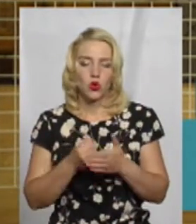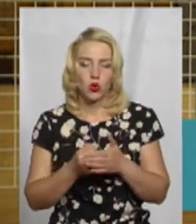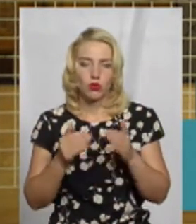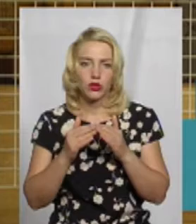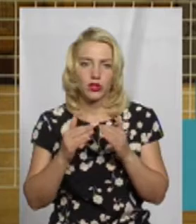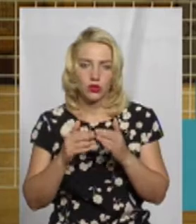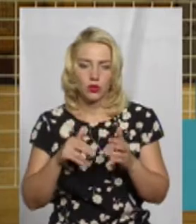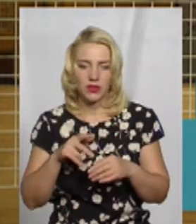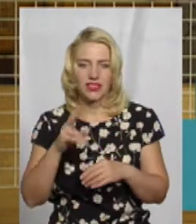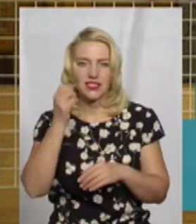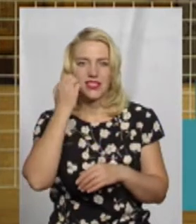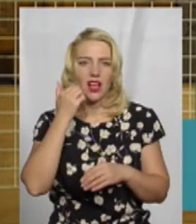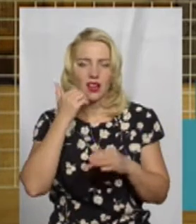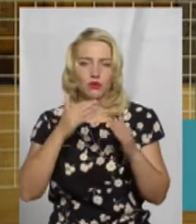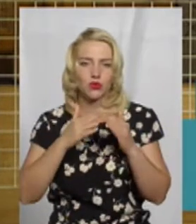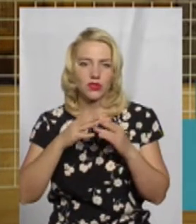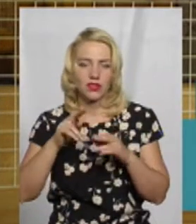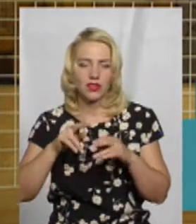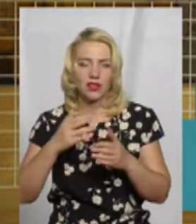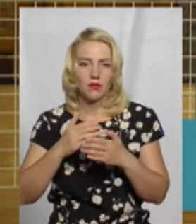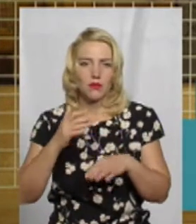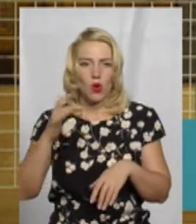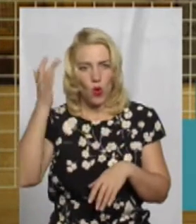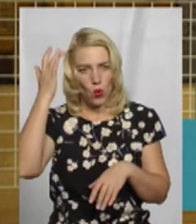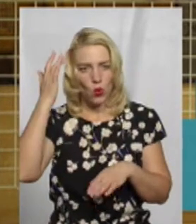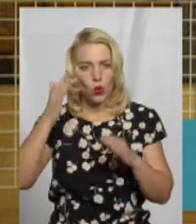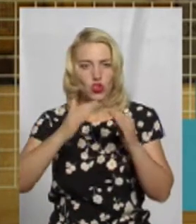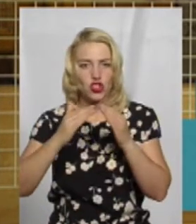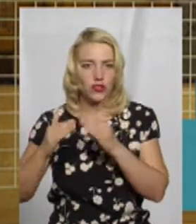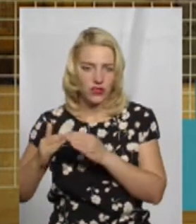будинку старої забудови, до якихось хрущівок, до якихось